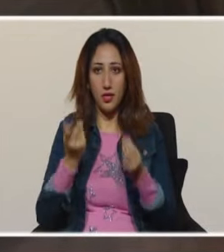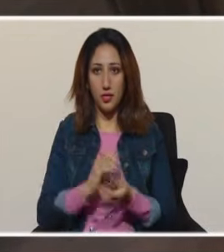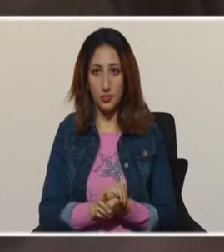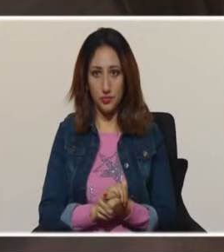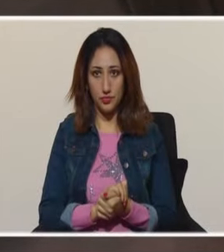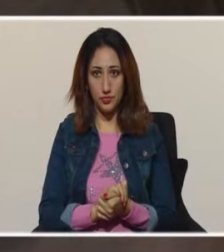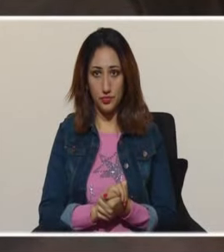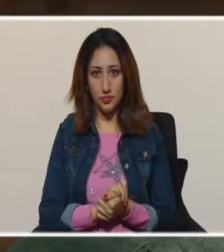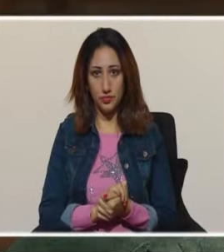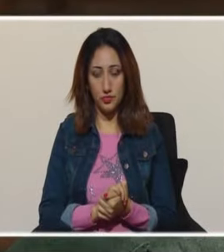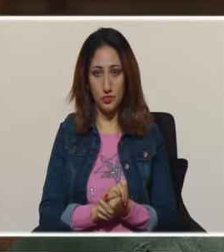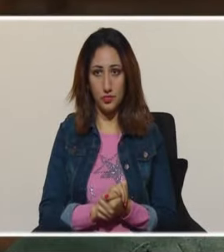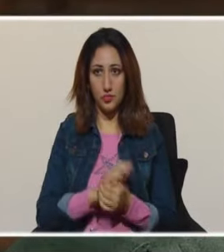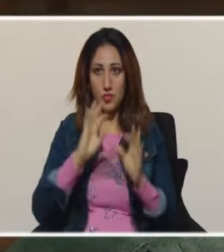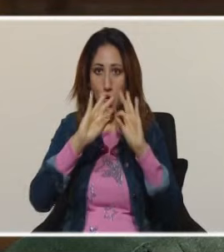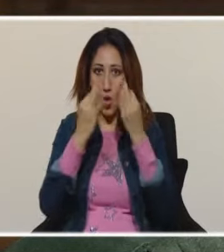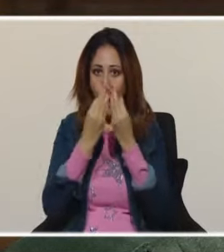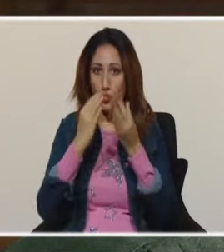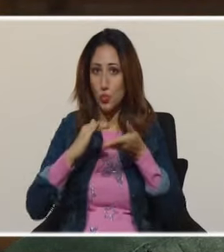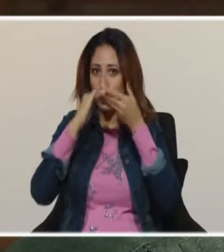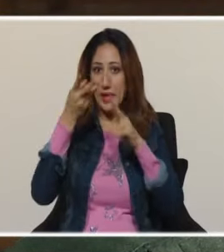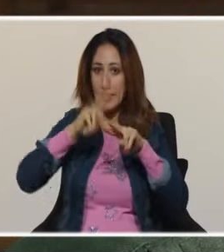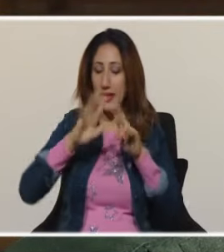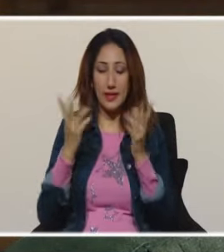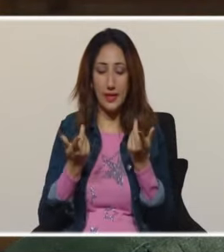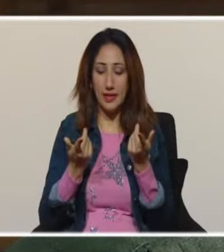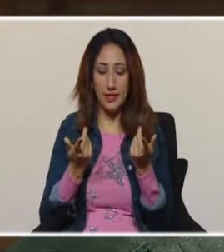وهل هتقدروا تعملوا حاجه للاسره نفسها يا دكتوره مروه؟